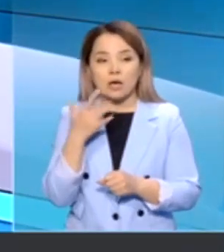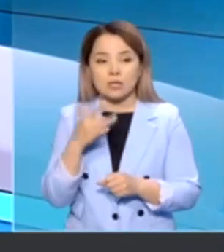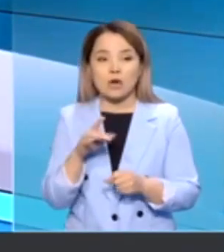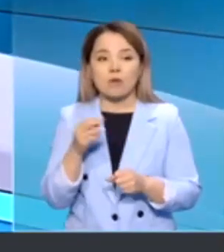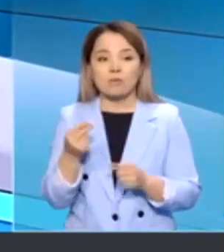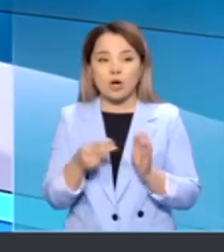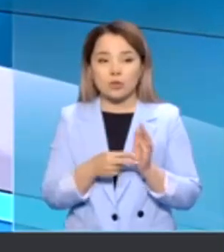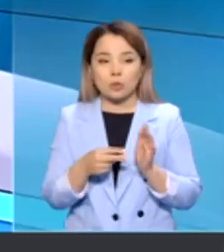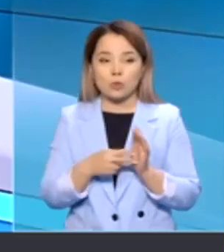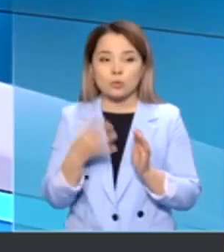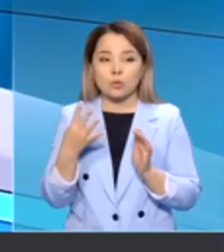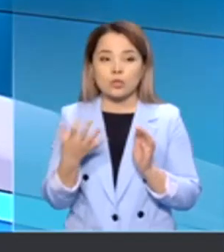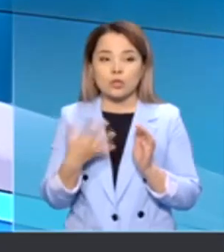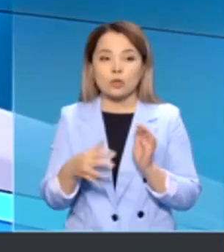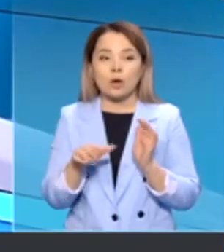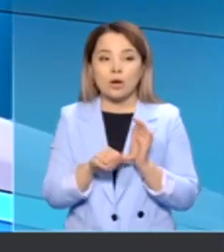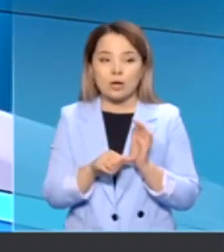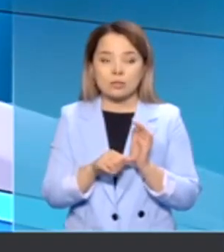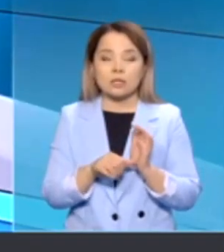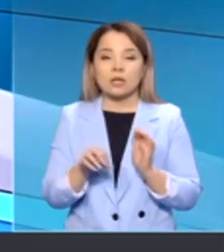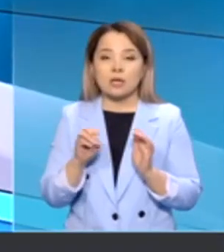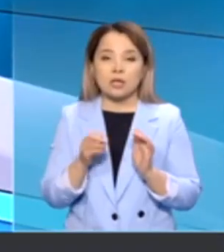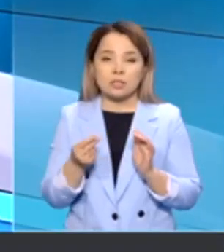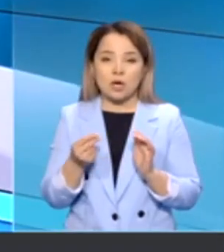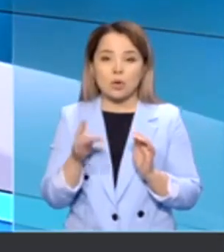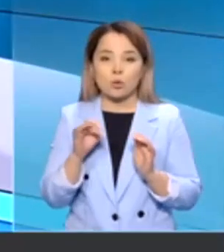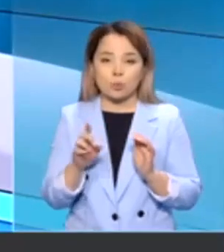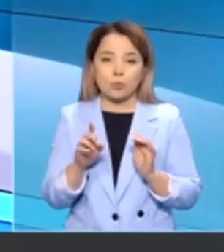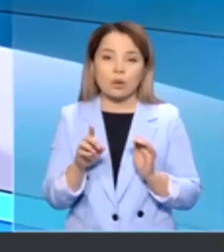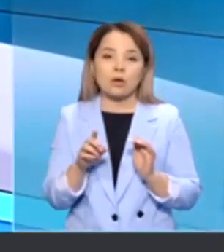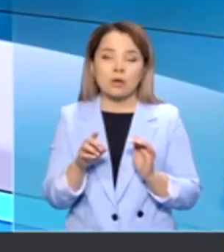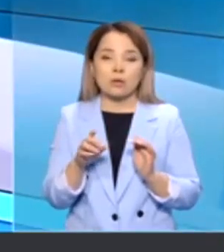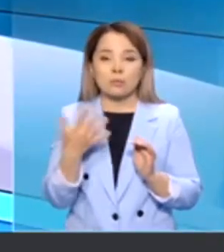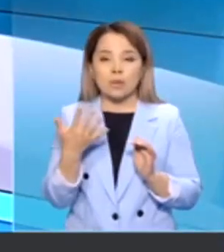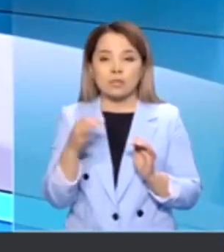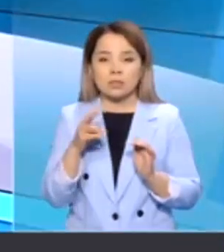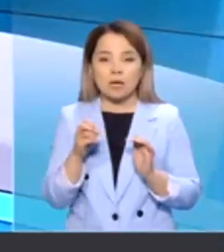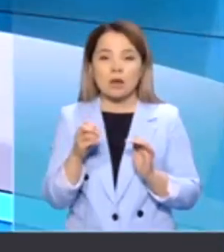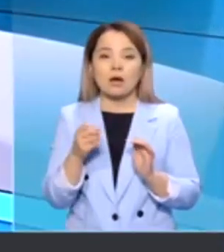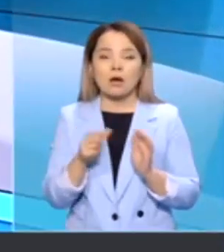валютасы 456 теңге, евро 502, ал рубль 5 теңге 60 тиын.